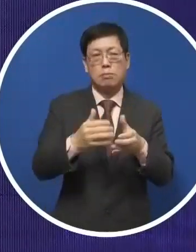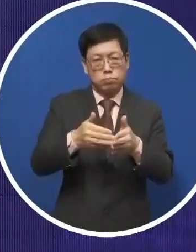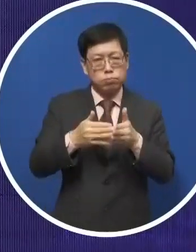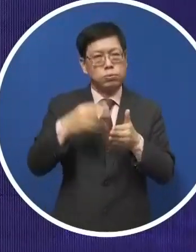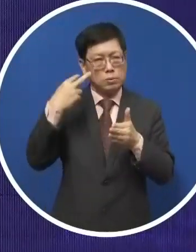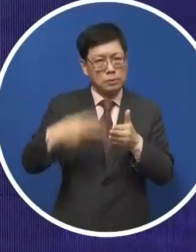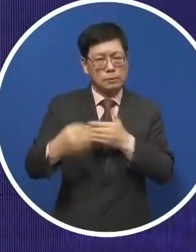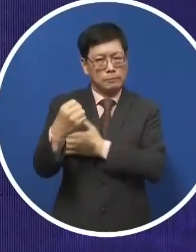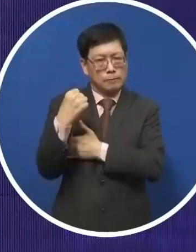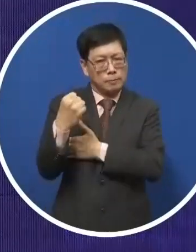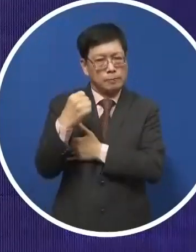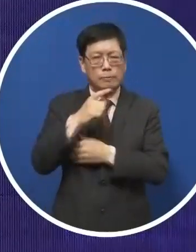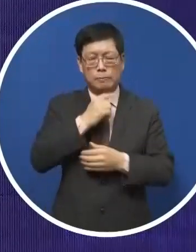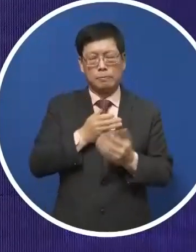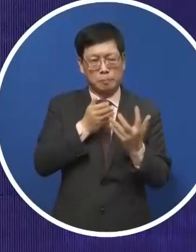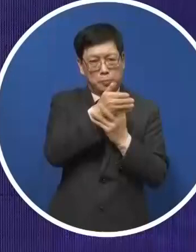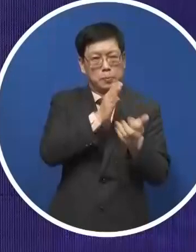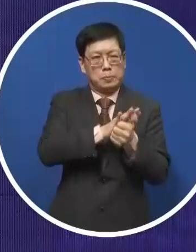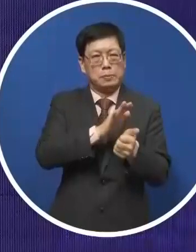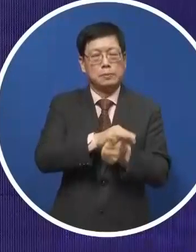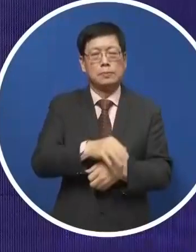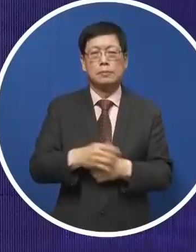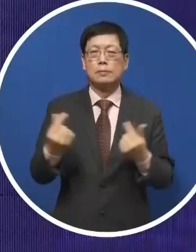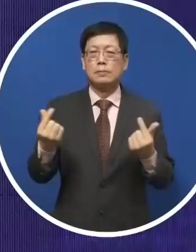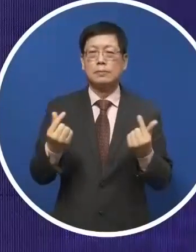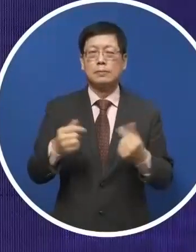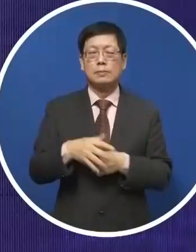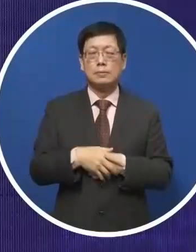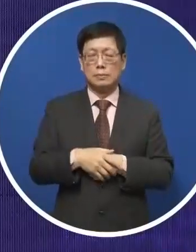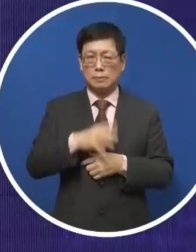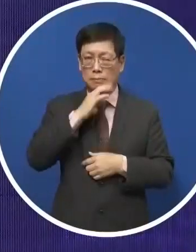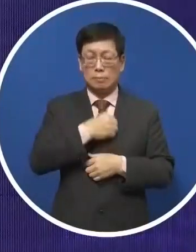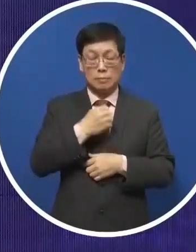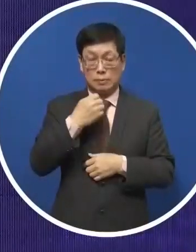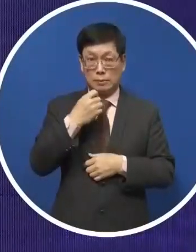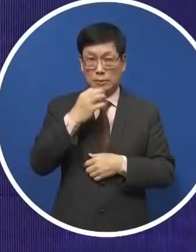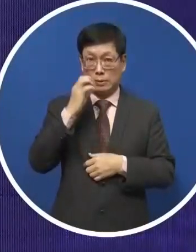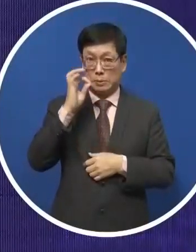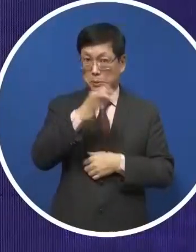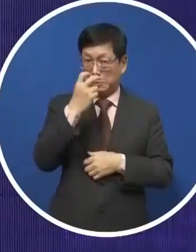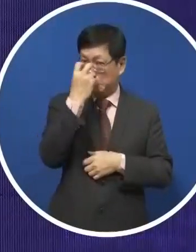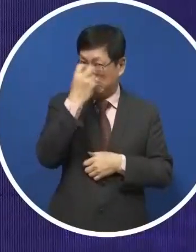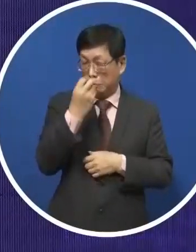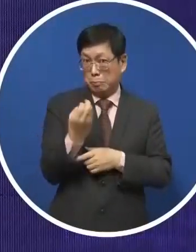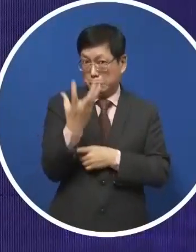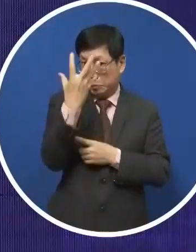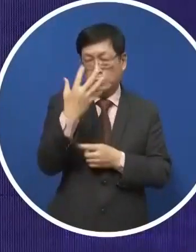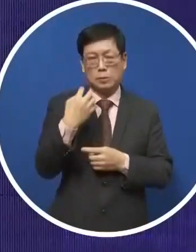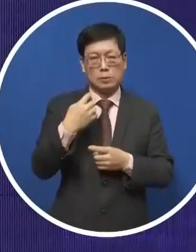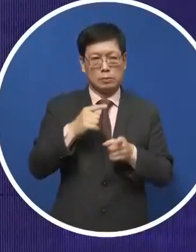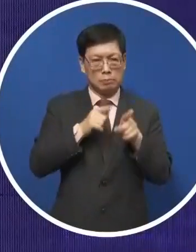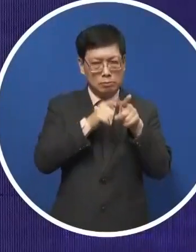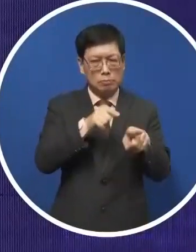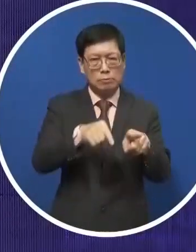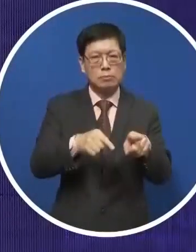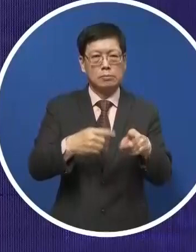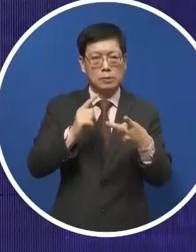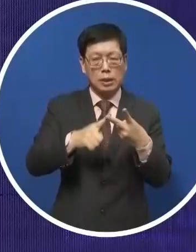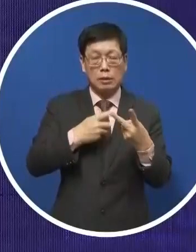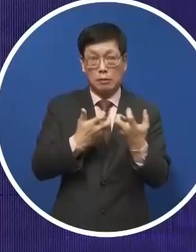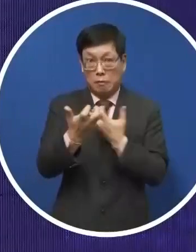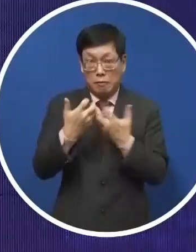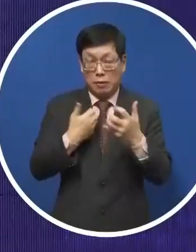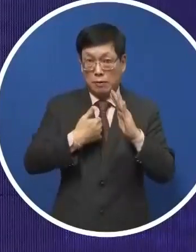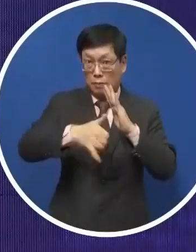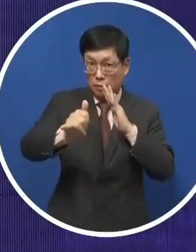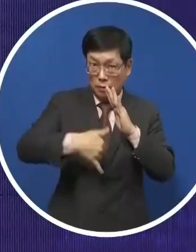更积极的一些介入的措施，包括普遍的筛检，然后就做好这一个分流跟